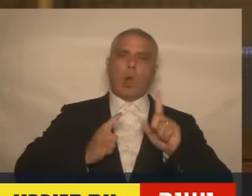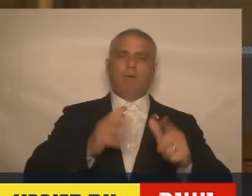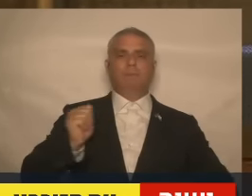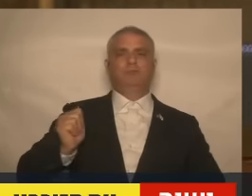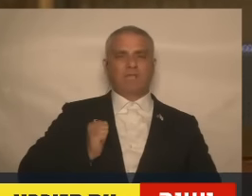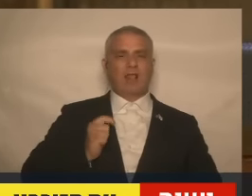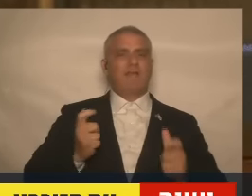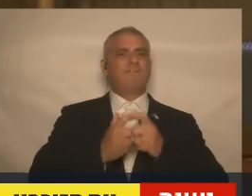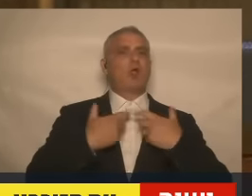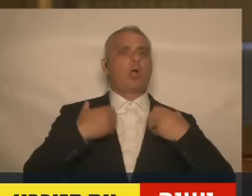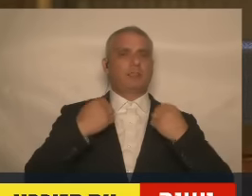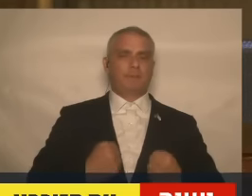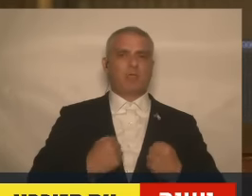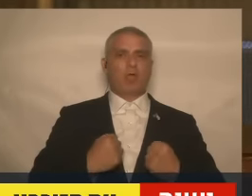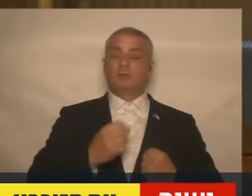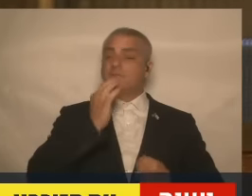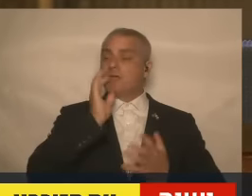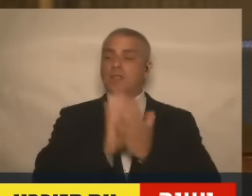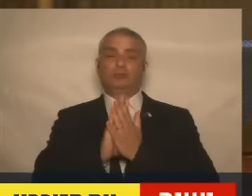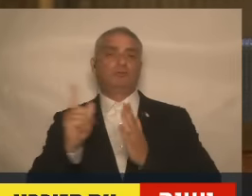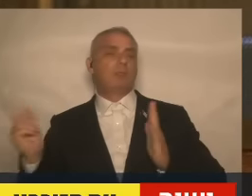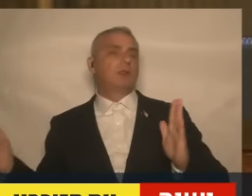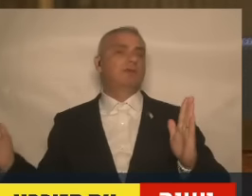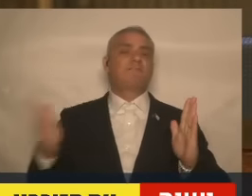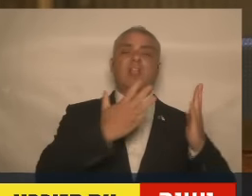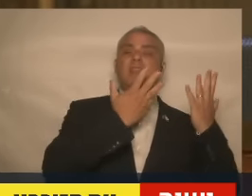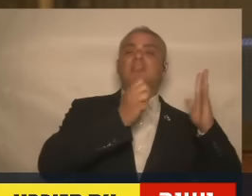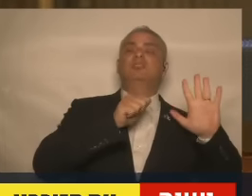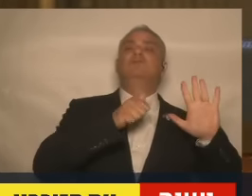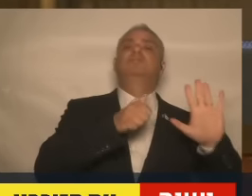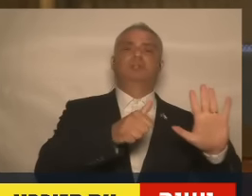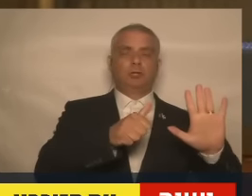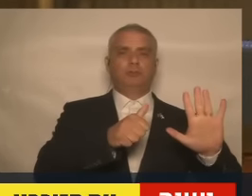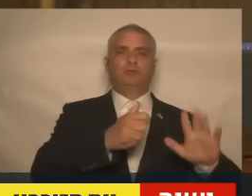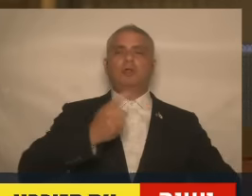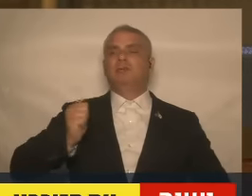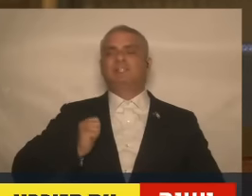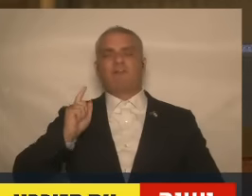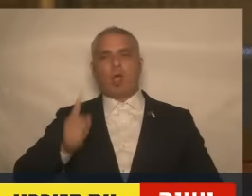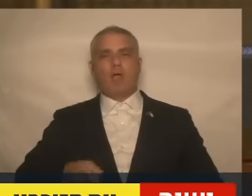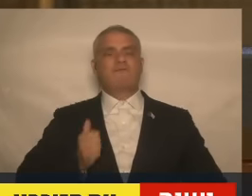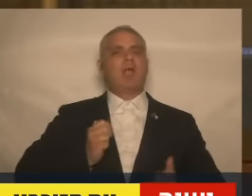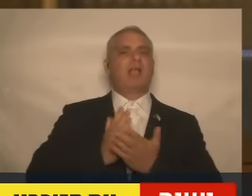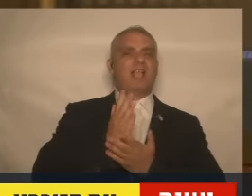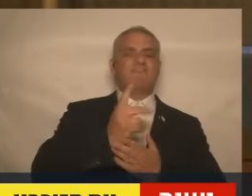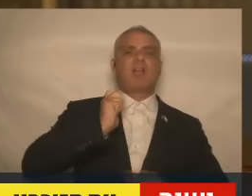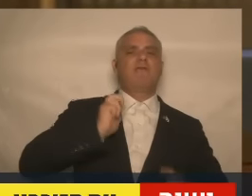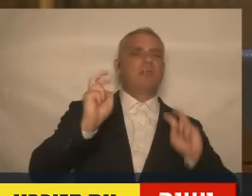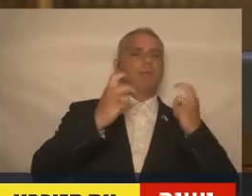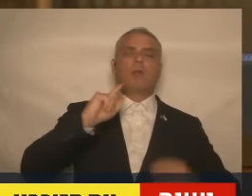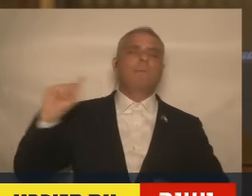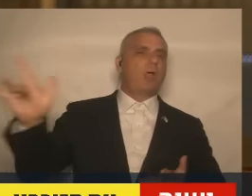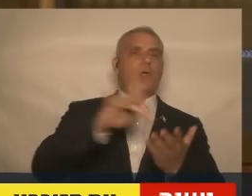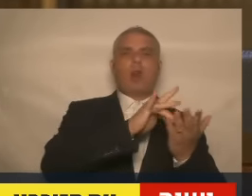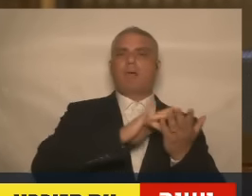צה"ל וכוחות הביטחון מגיל 18 ועד 96 בחובה, בקבע ובמילואים, בכל הגזרות